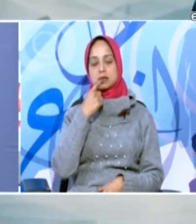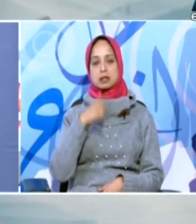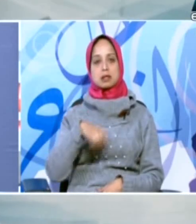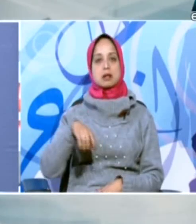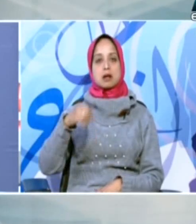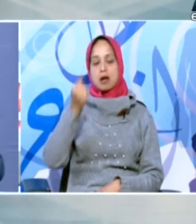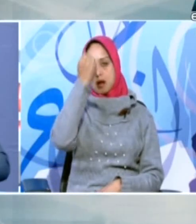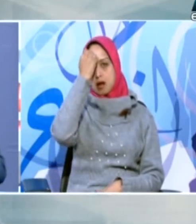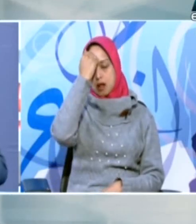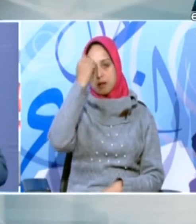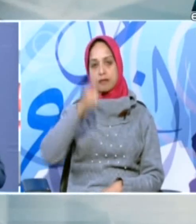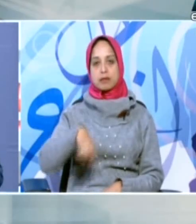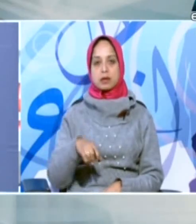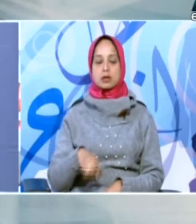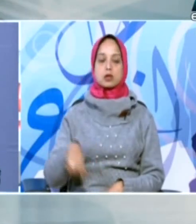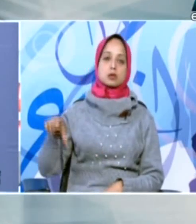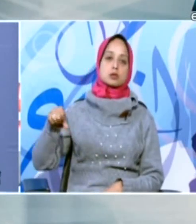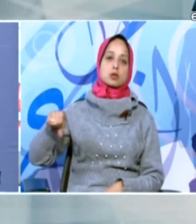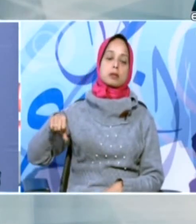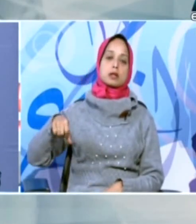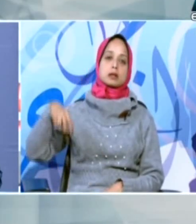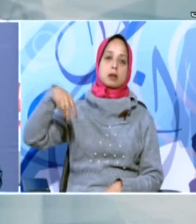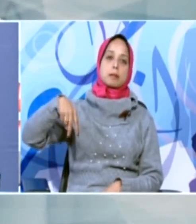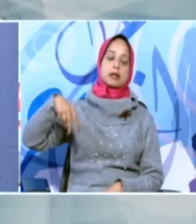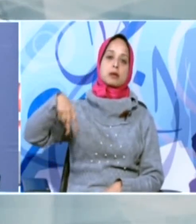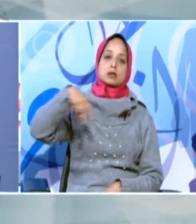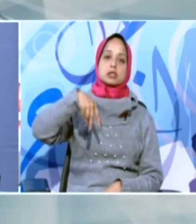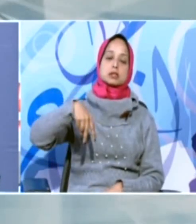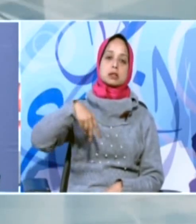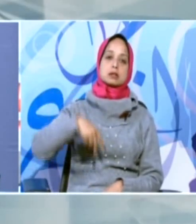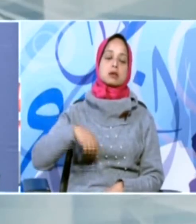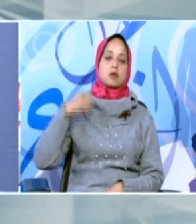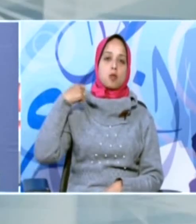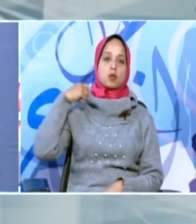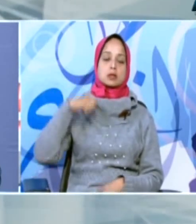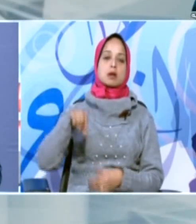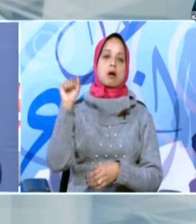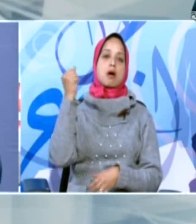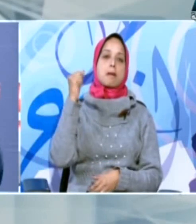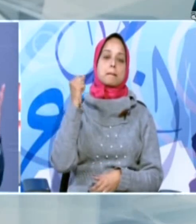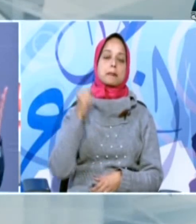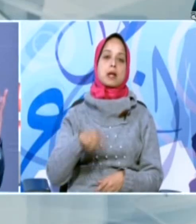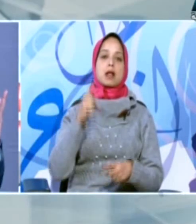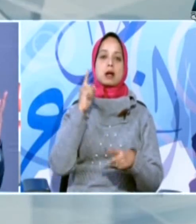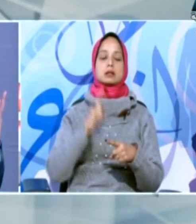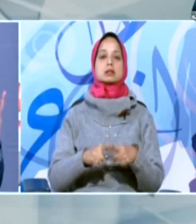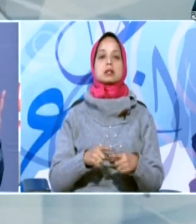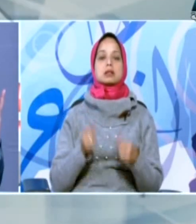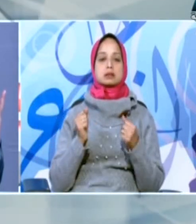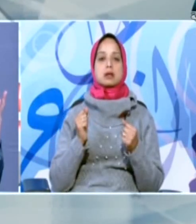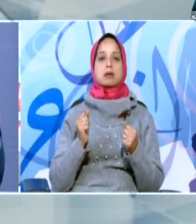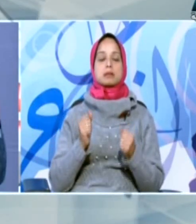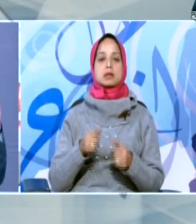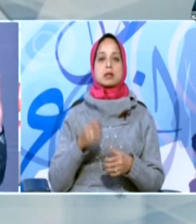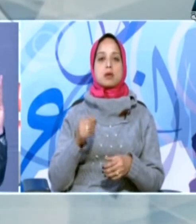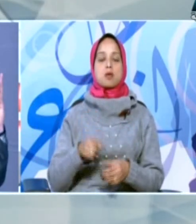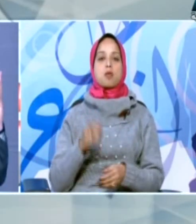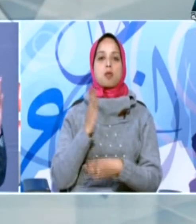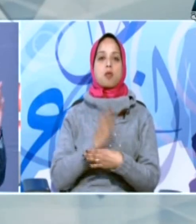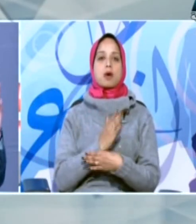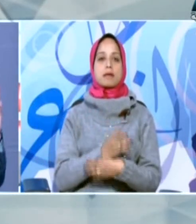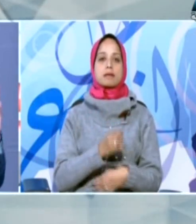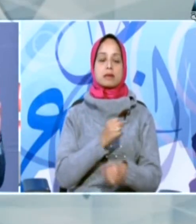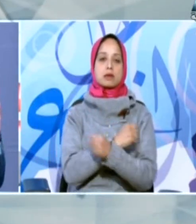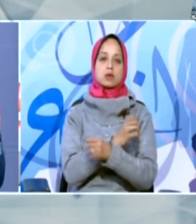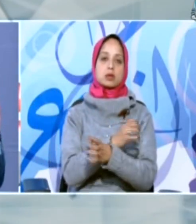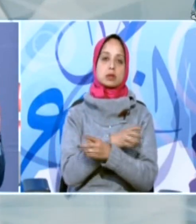1928، نركز مع بعض كده الله يخليكم. وزاره محمد محمود وزاره القبضه الحديديه، قلنا عطل الحريات الشخصية،